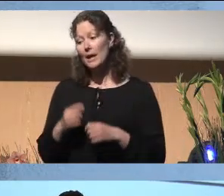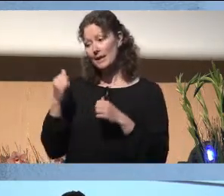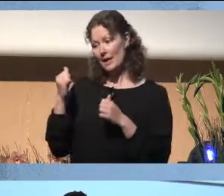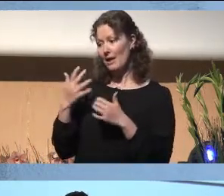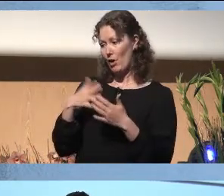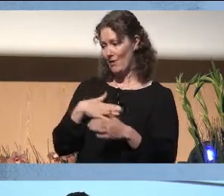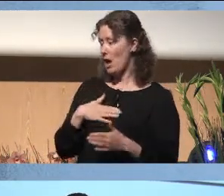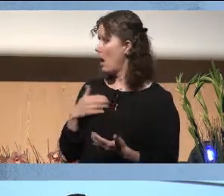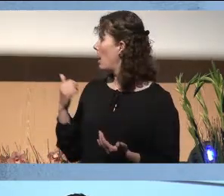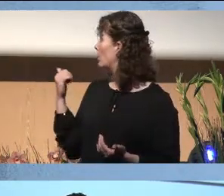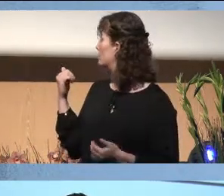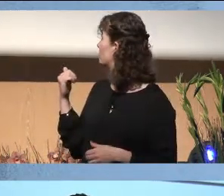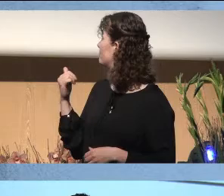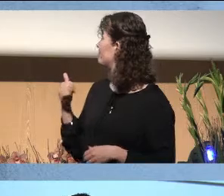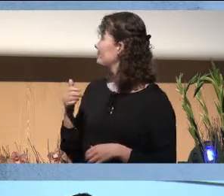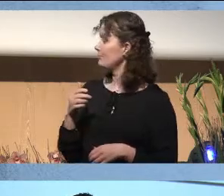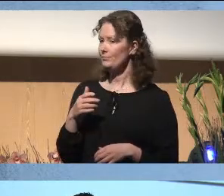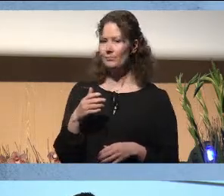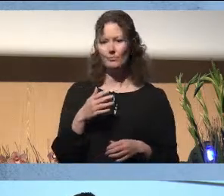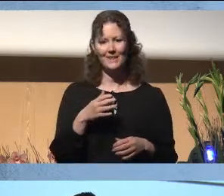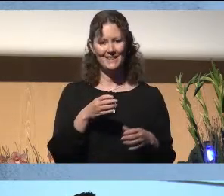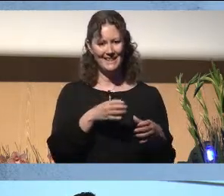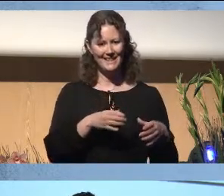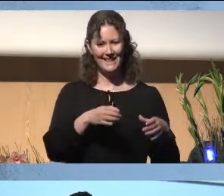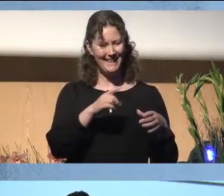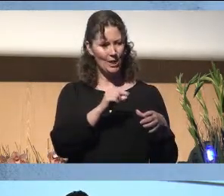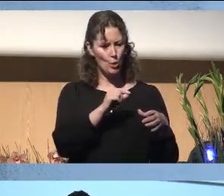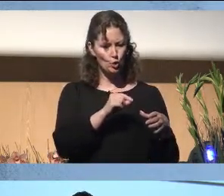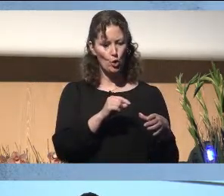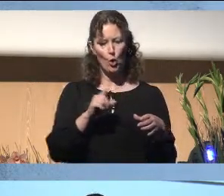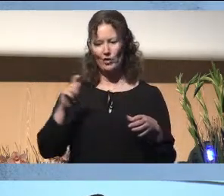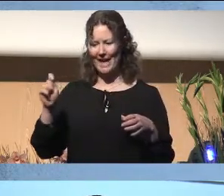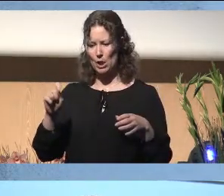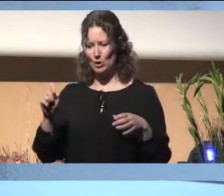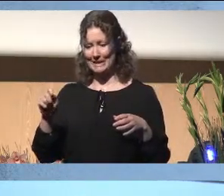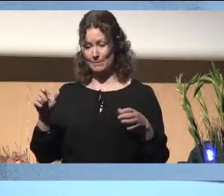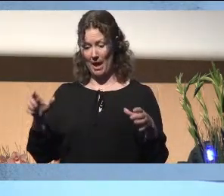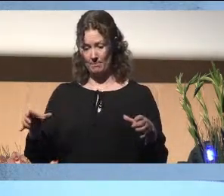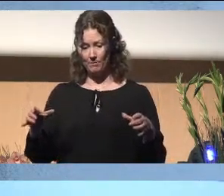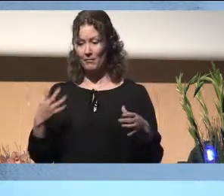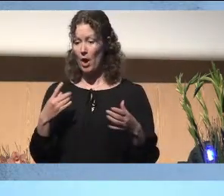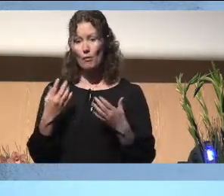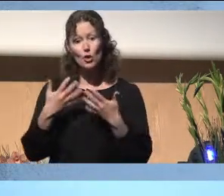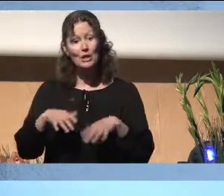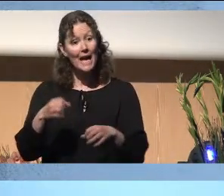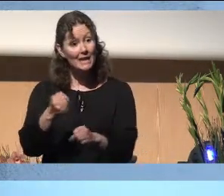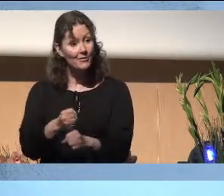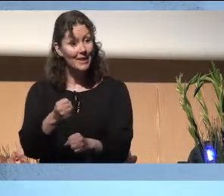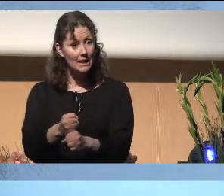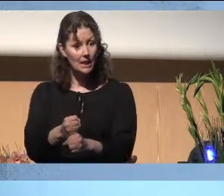har. Silos och taylorism. Så hur fungerar det då i verkligheten?